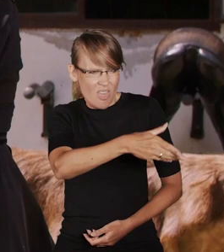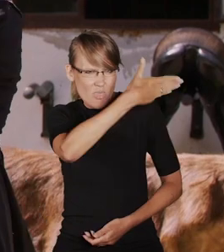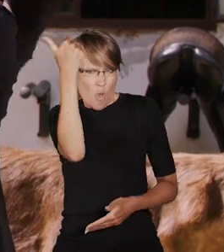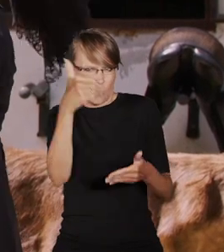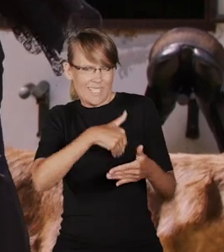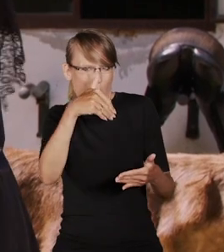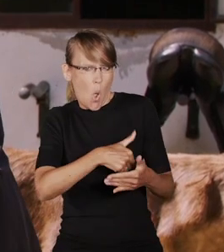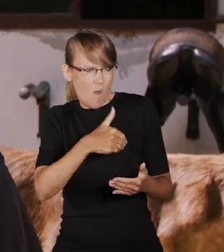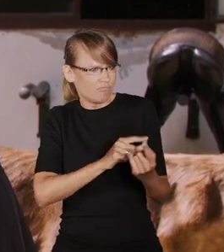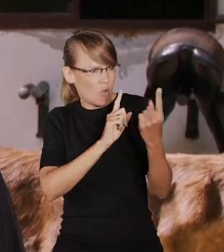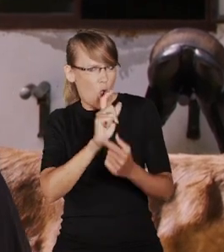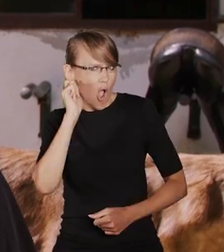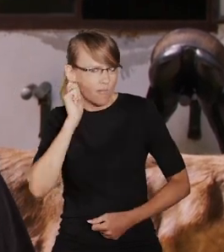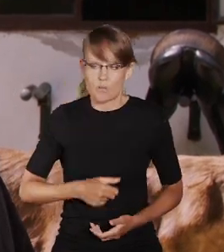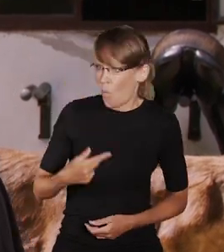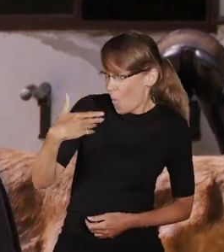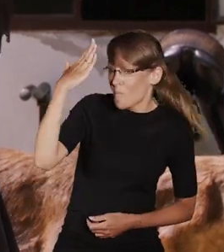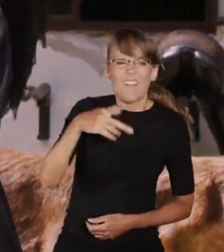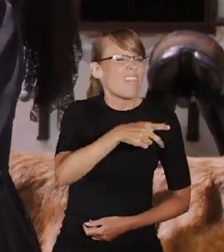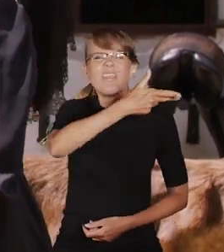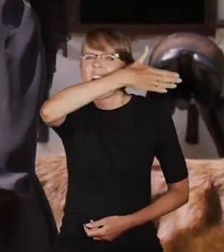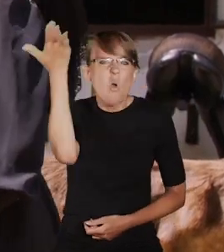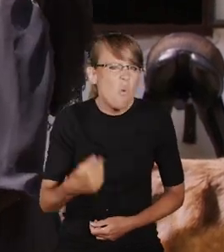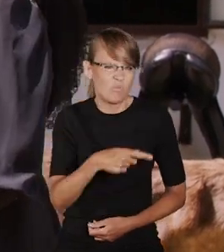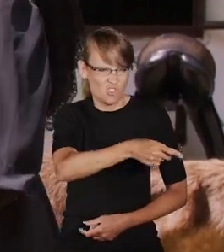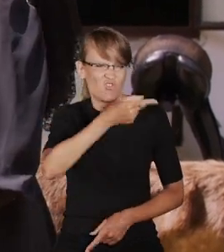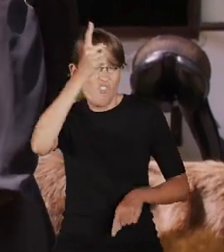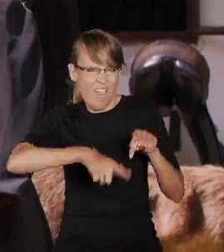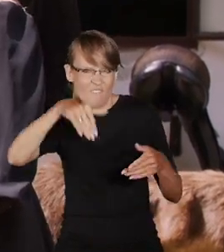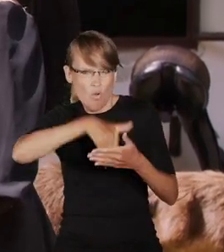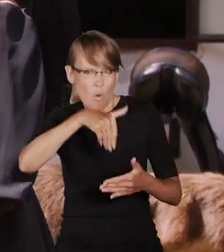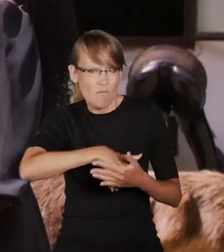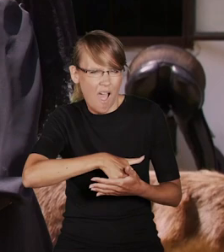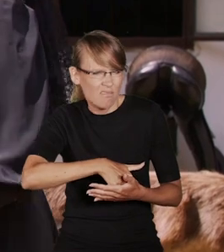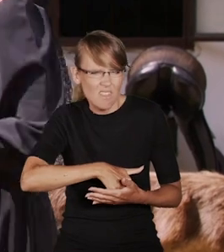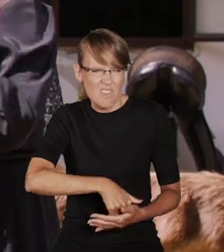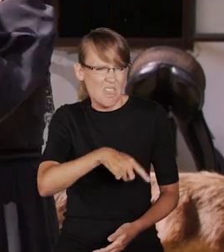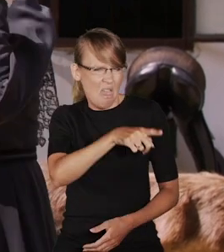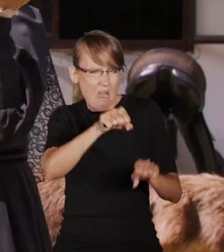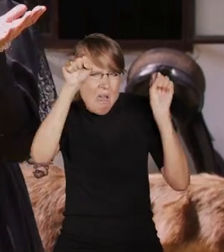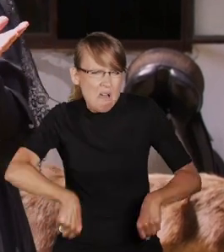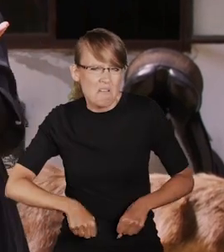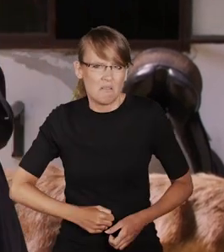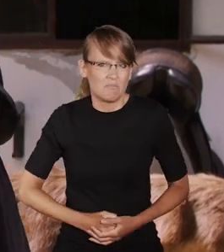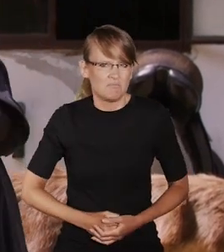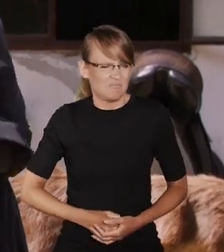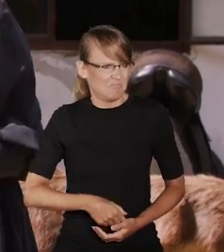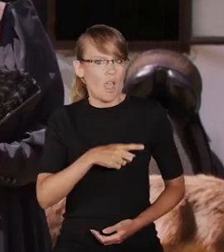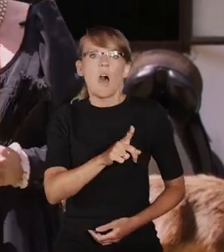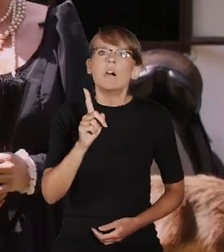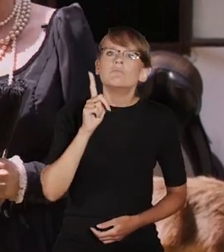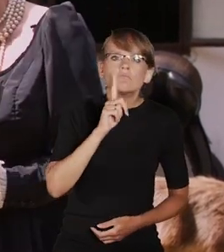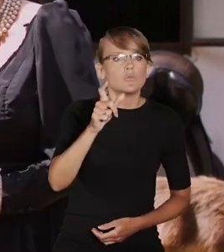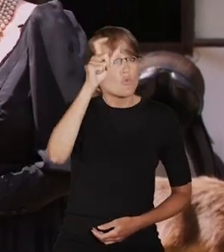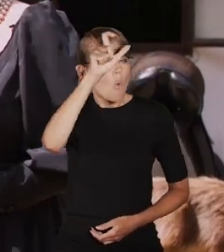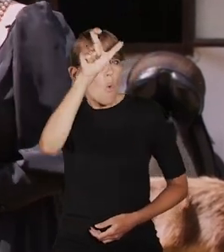nie stajna. A ja się nie pytam o stajnie, tylko kto ma płacić jutro procenty? Pan się nie umie zachować w towarzystwie kobiet. Właśnie,